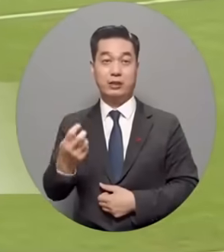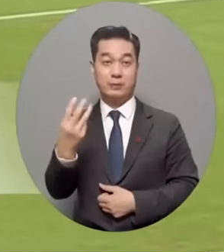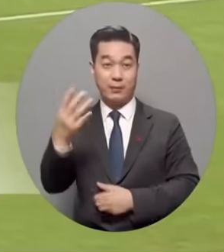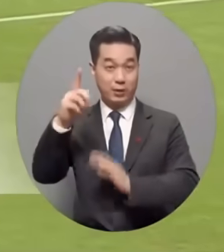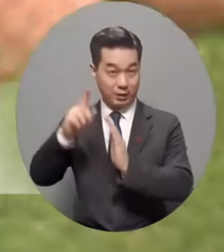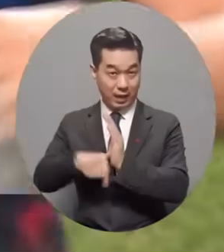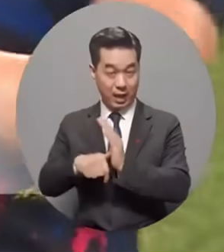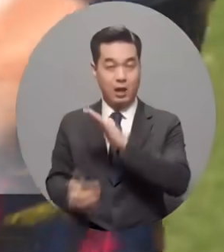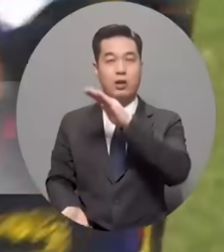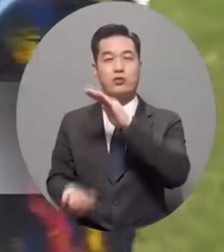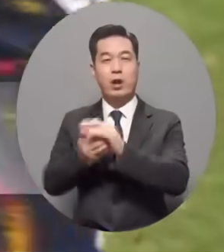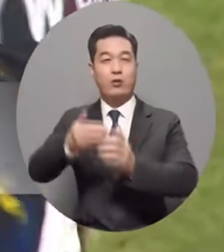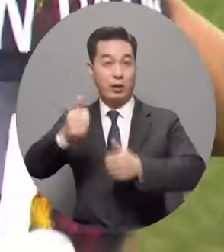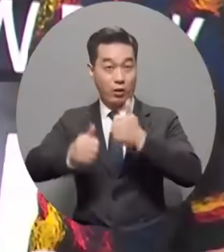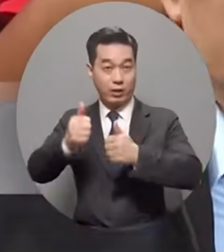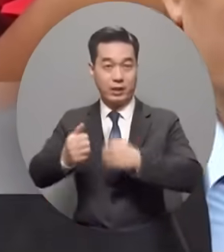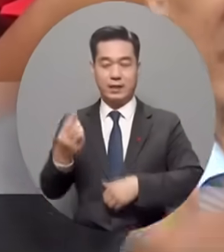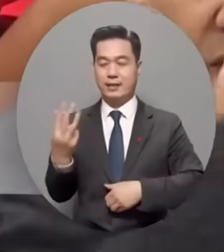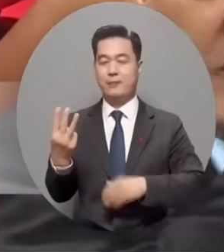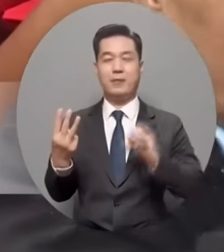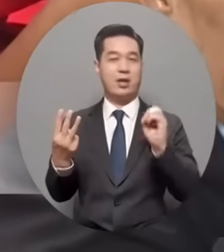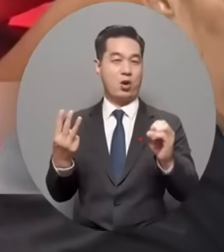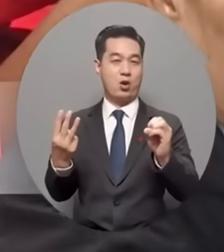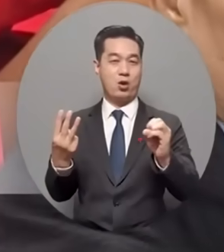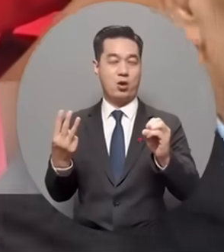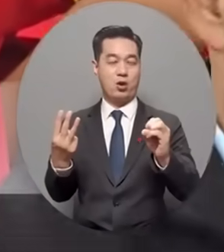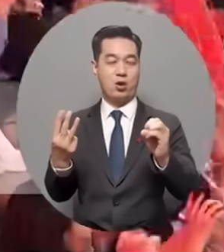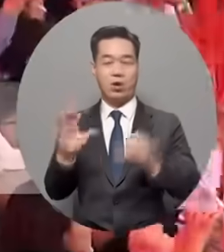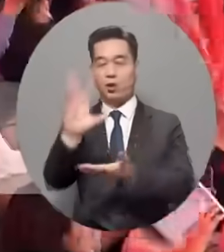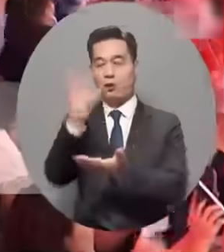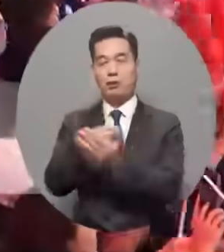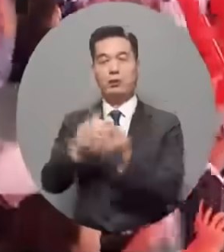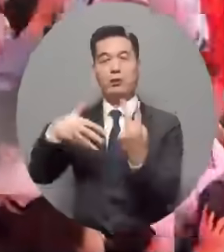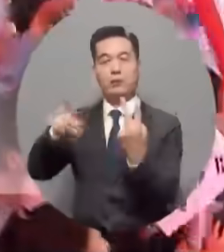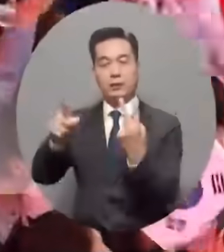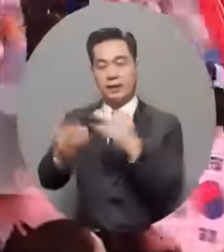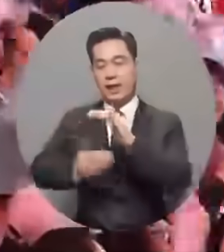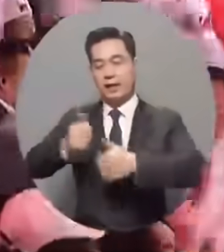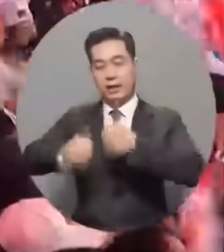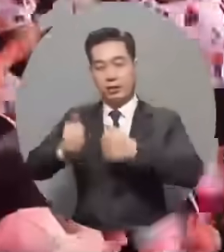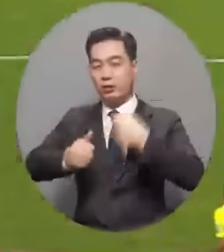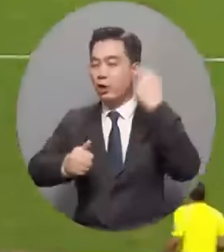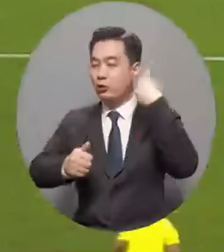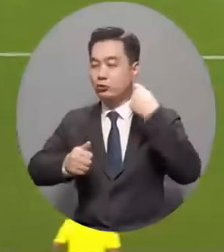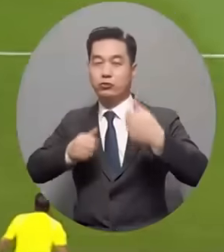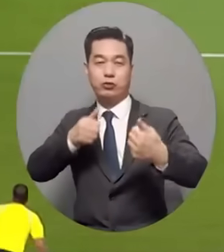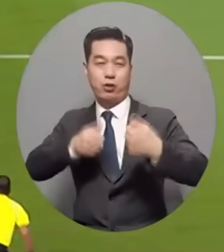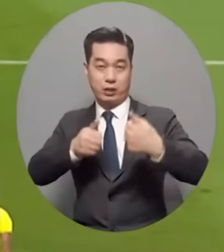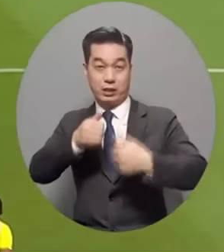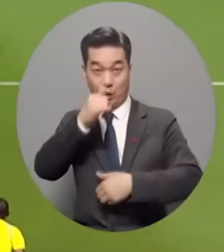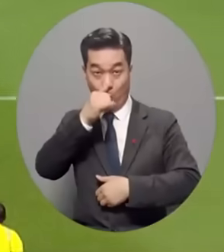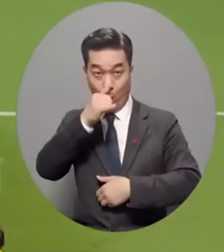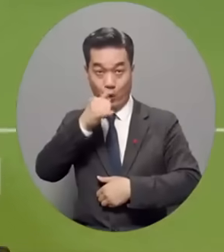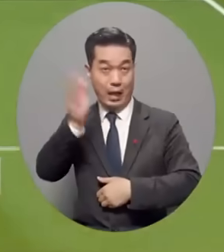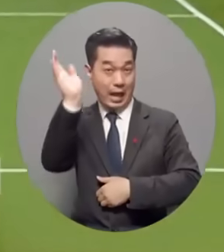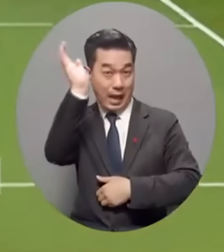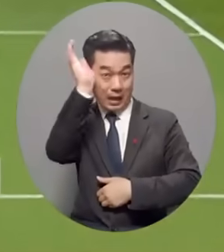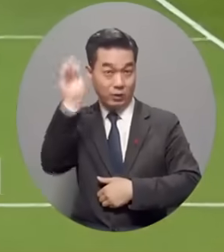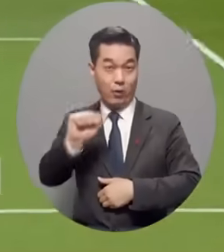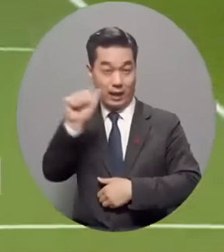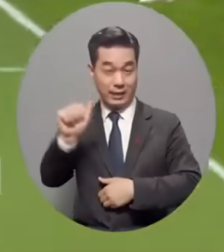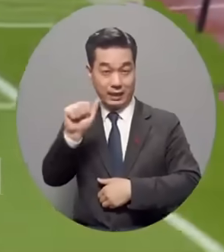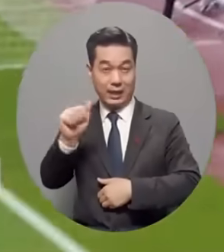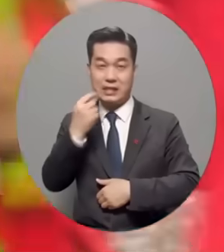최고의 경기로는 3-0 완승을 거뒀던 월드컵 2차 예선 중국 원정 경기가 선정됐고 항저우 아시안게임 금메달을